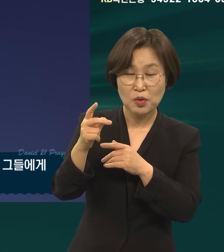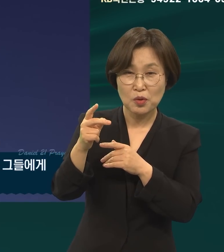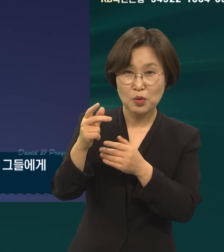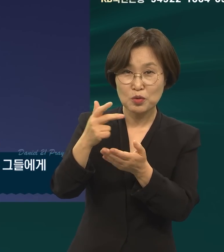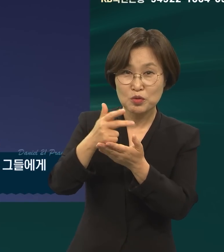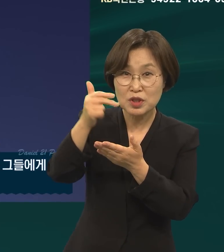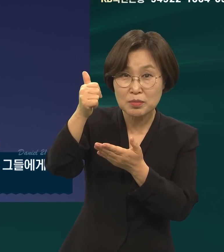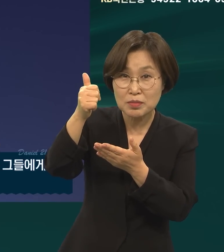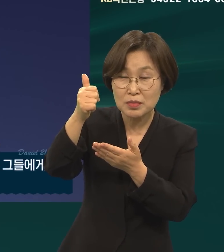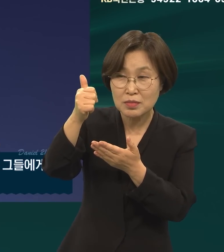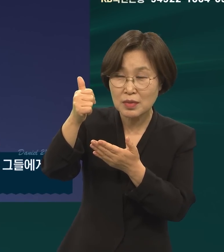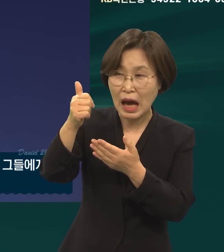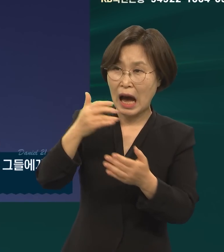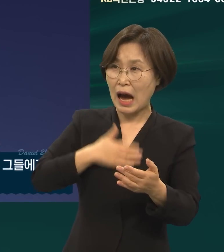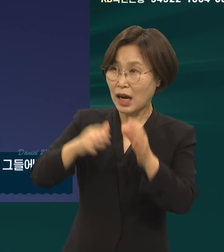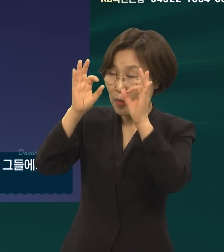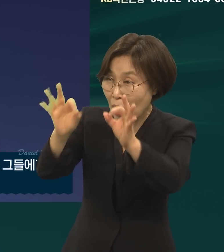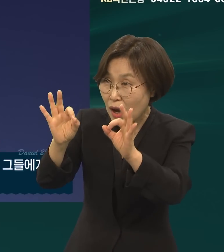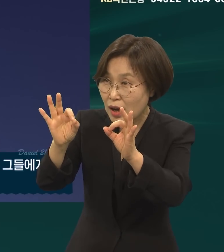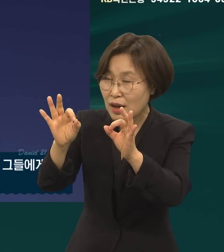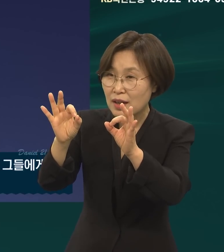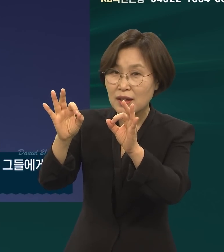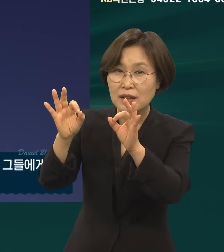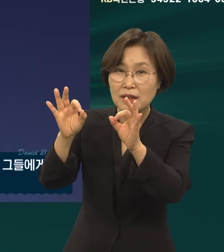주님은 알아봤는데 주님 어디 가요?